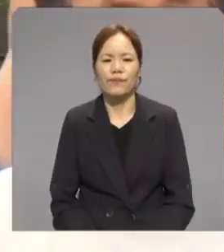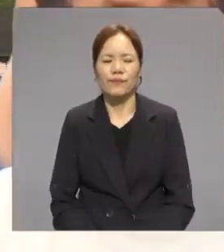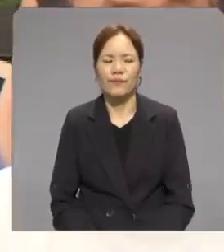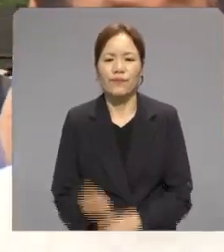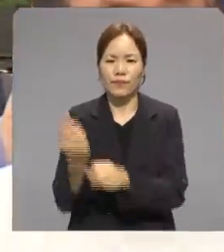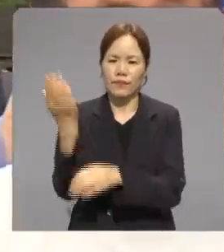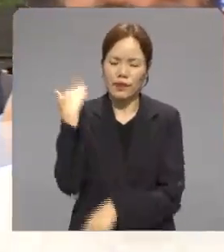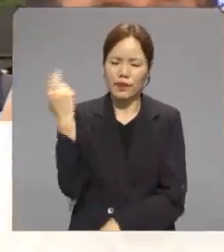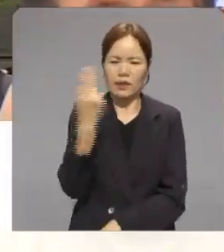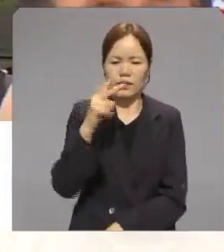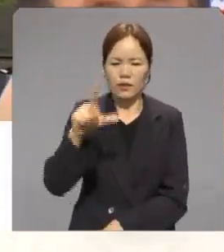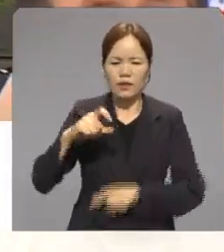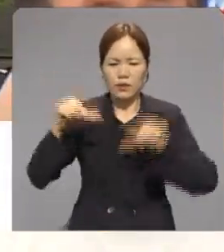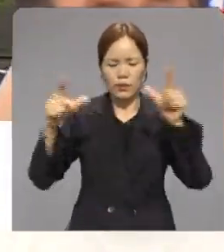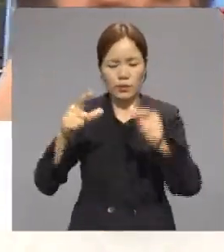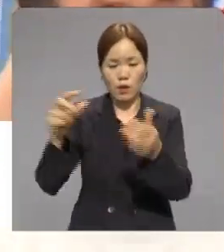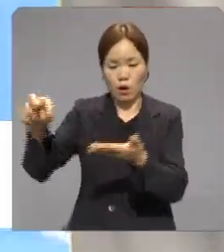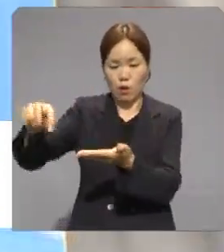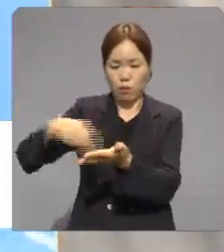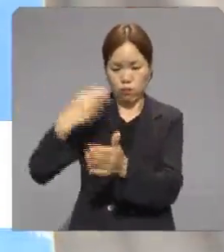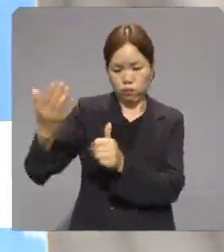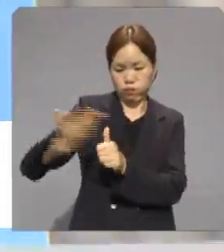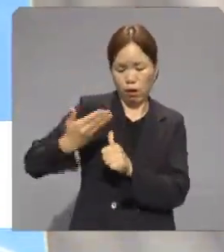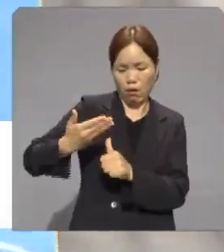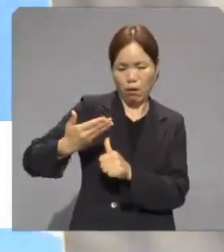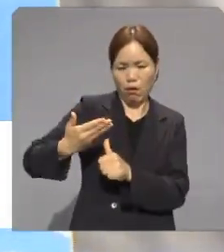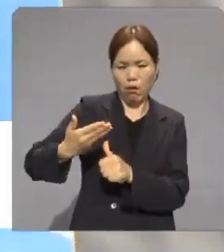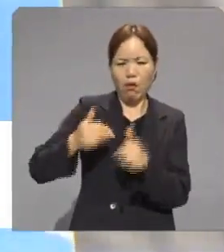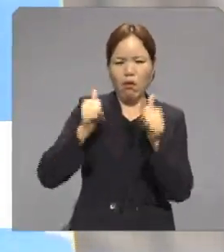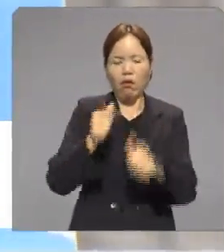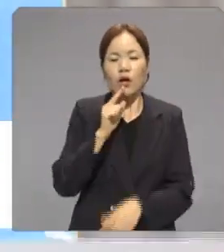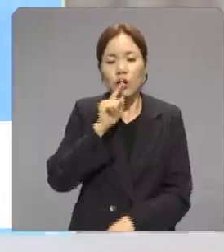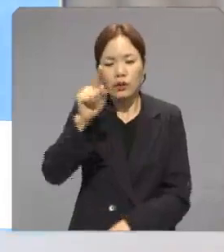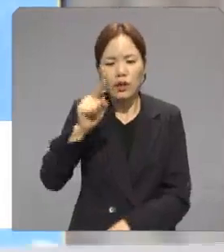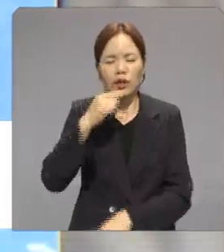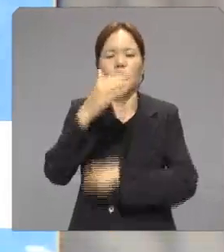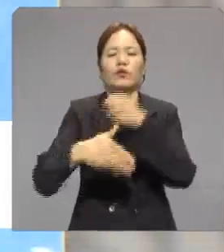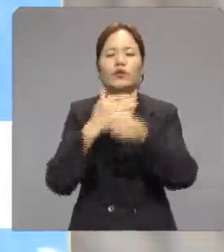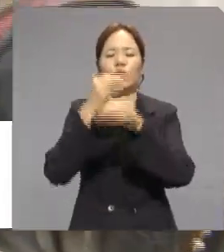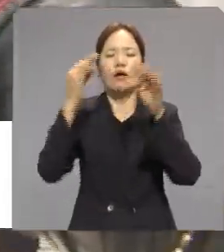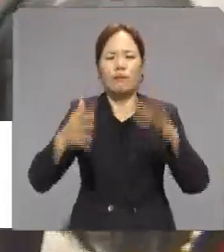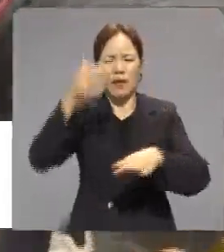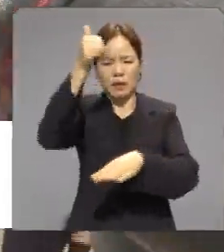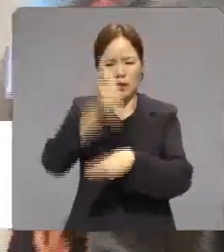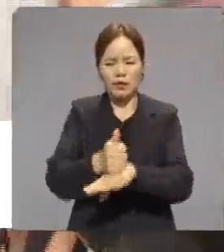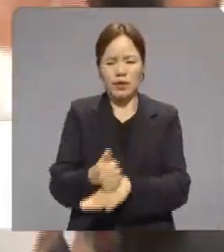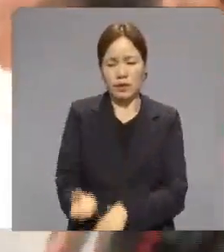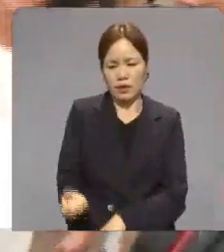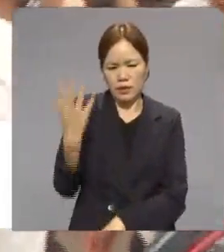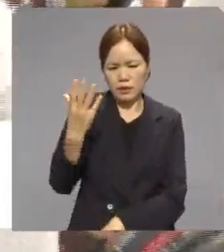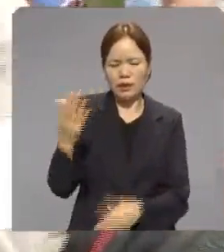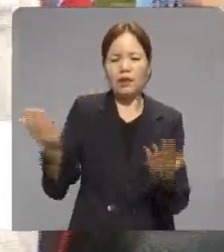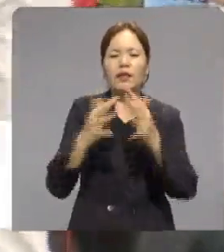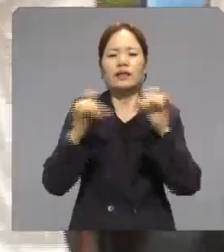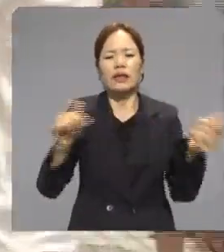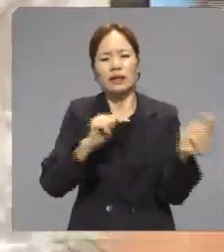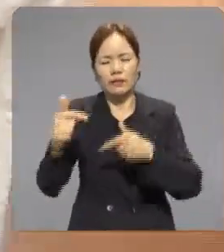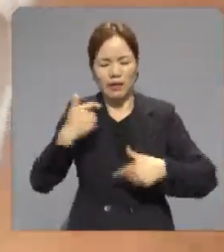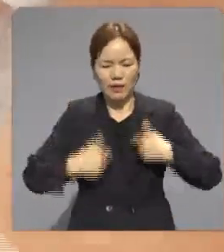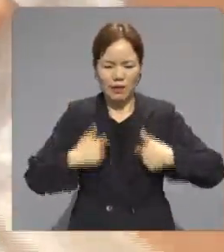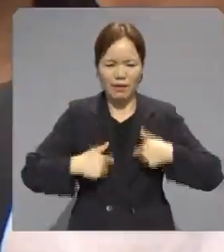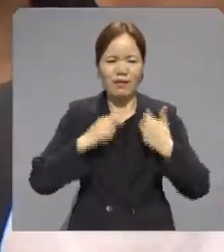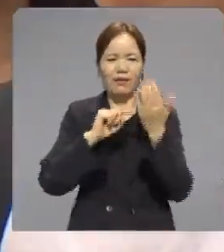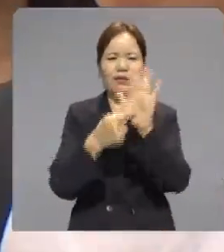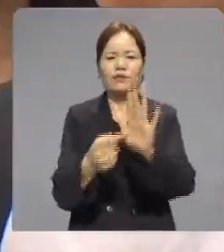지난 2015년 문자로 해고를 통보받아 소송을 제기한 지 9년 만에 맞은 최종 승소. 근로자들은 기쁨을 감추지